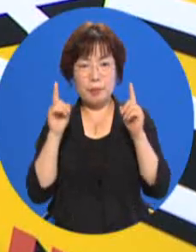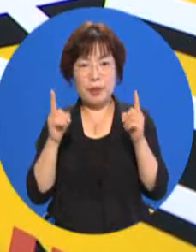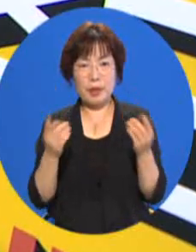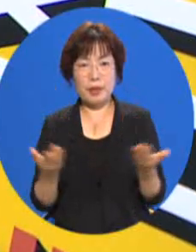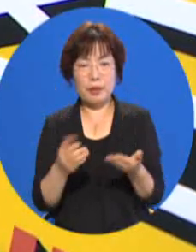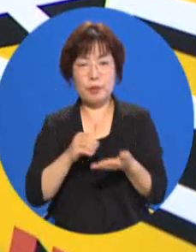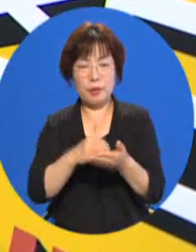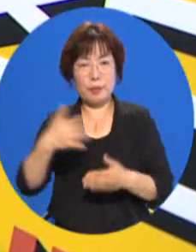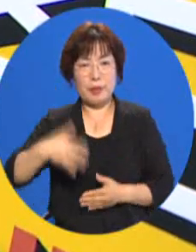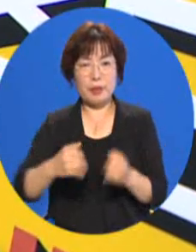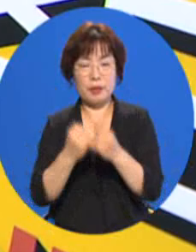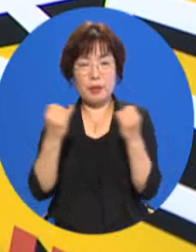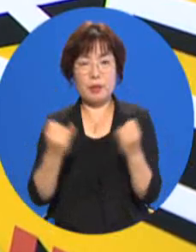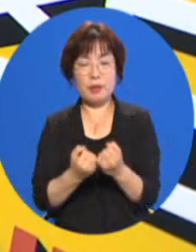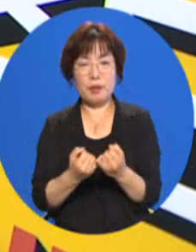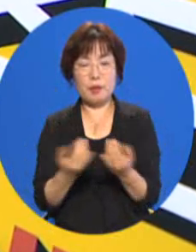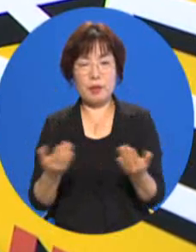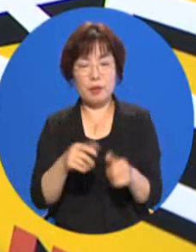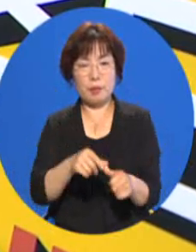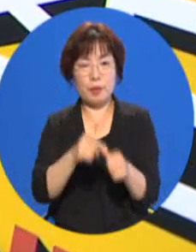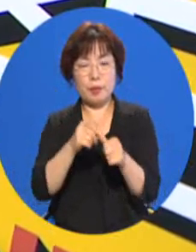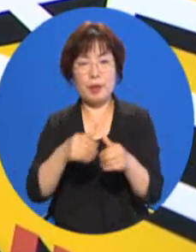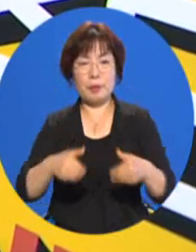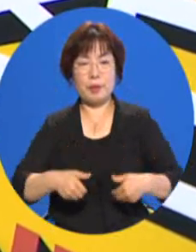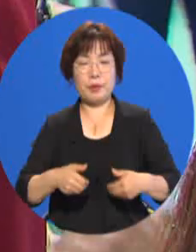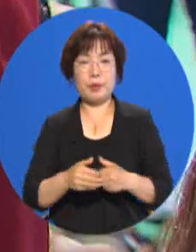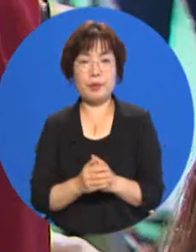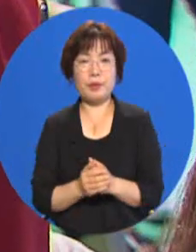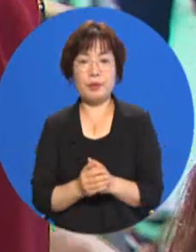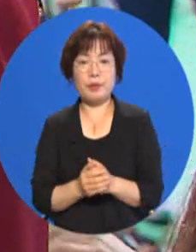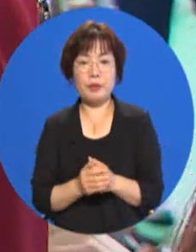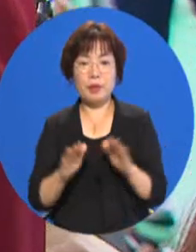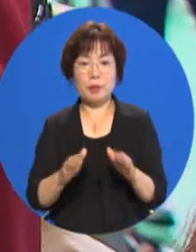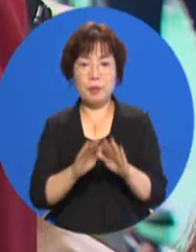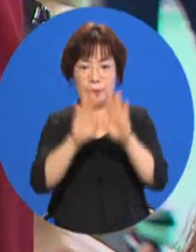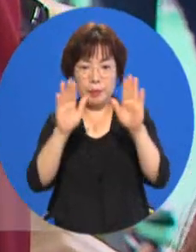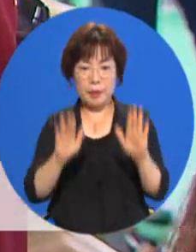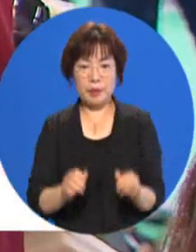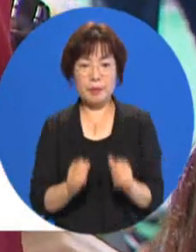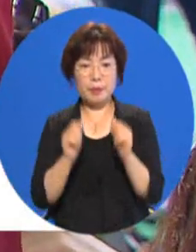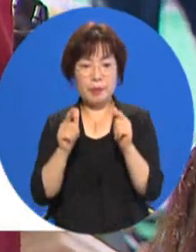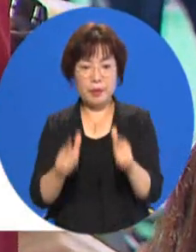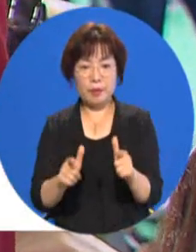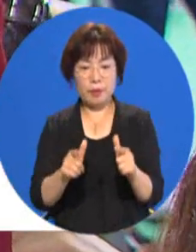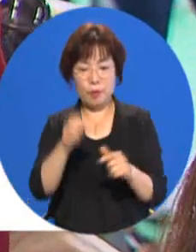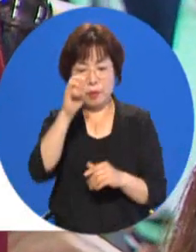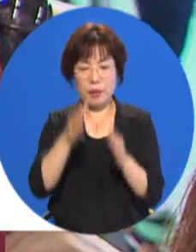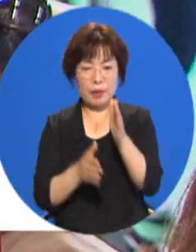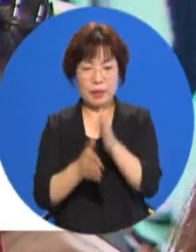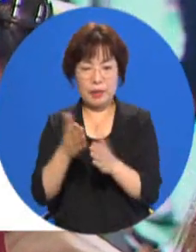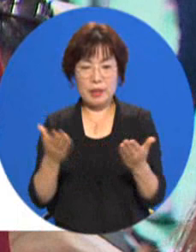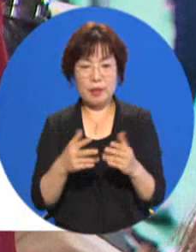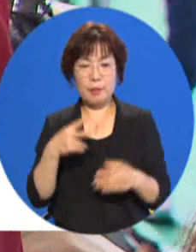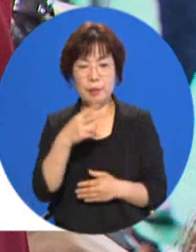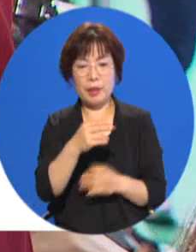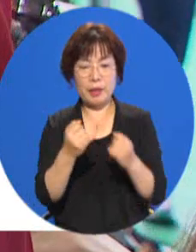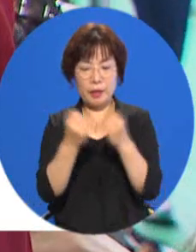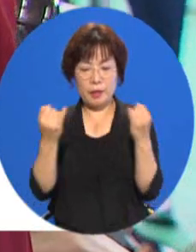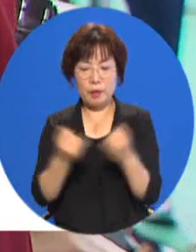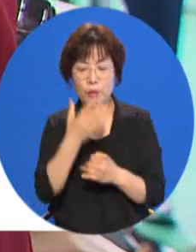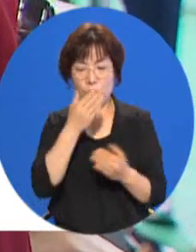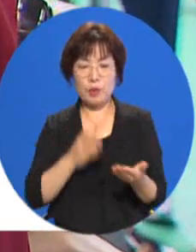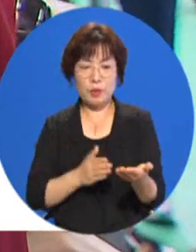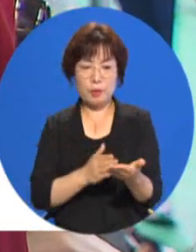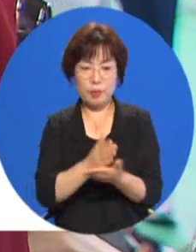미취업 여성들을 연계시키는 방안도 대안으로 제시되고 있습니다. 이번 박람회를 통해서 광양시 경력단년 여성들이